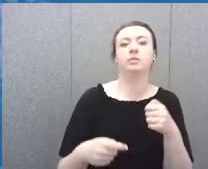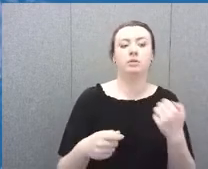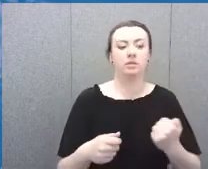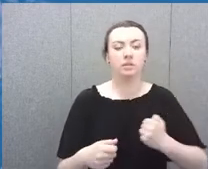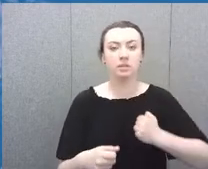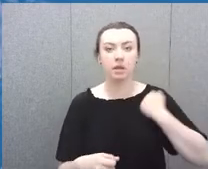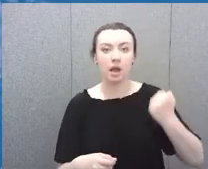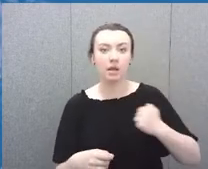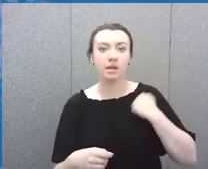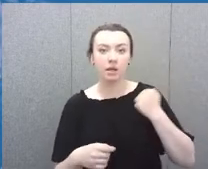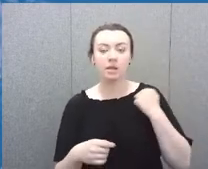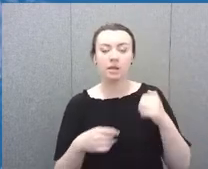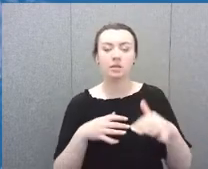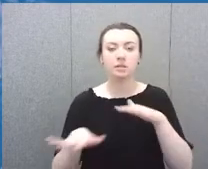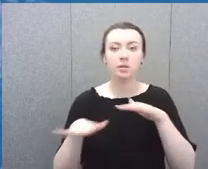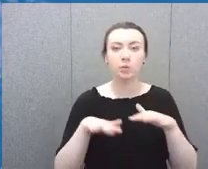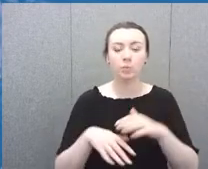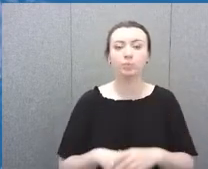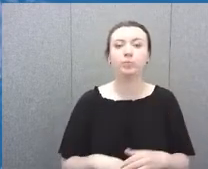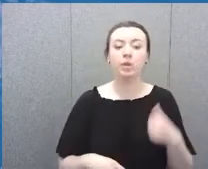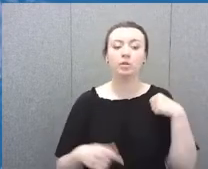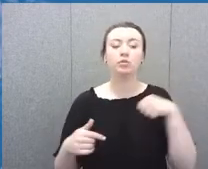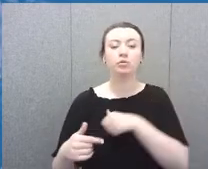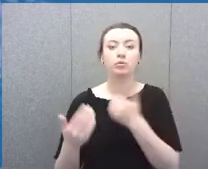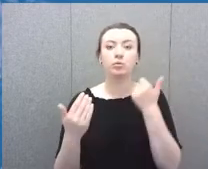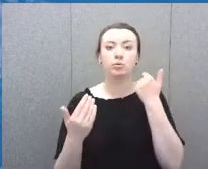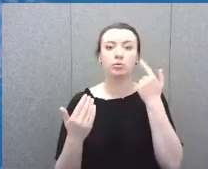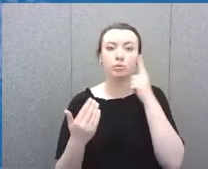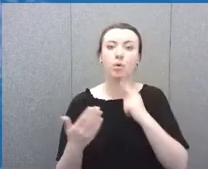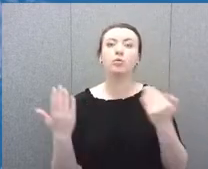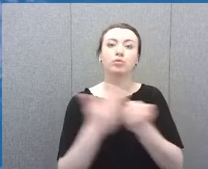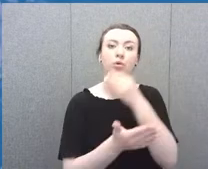уже повторюсь, что в 5 из 6 стран